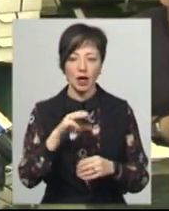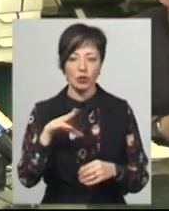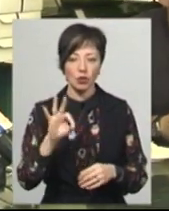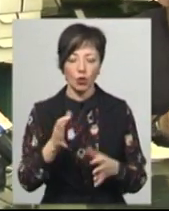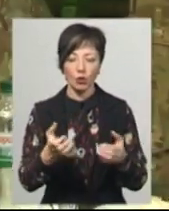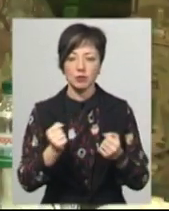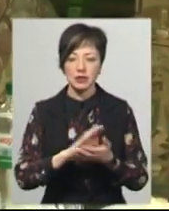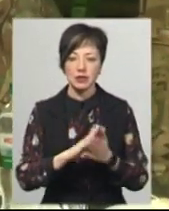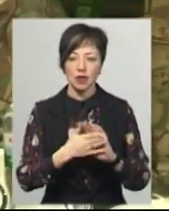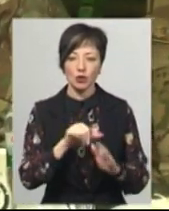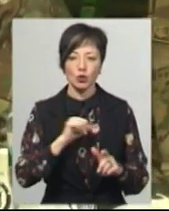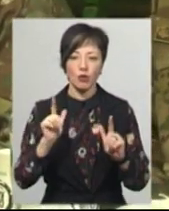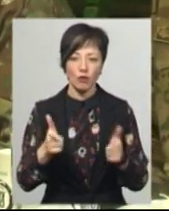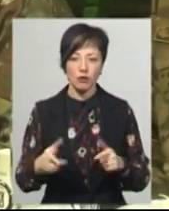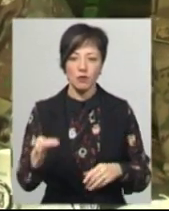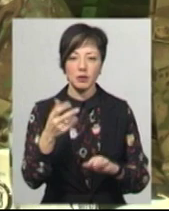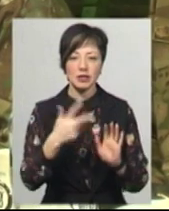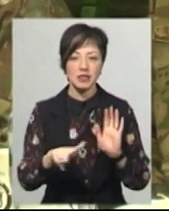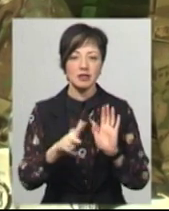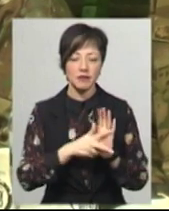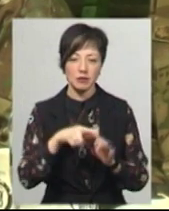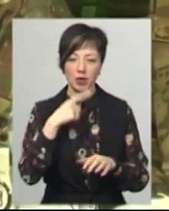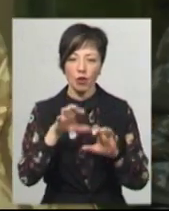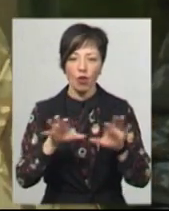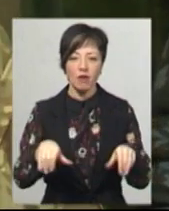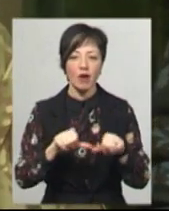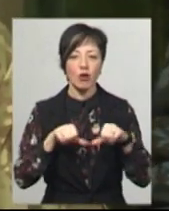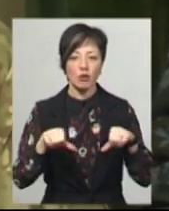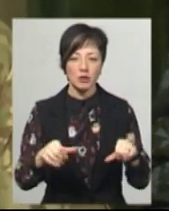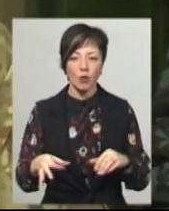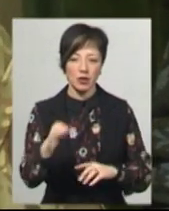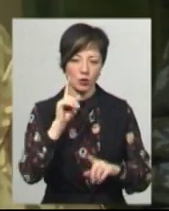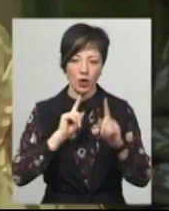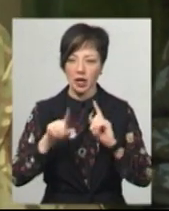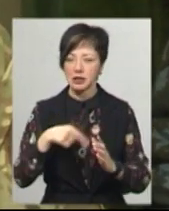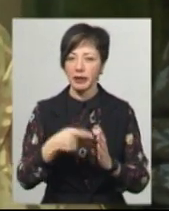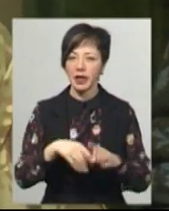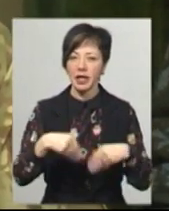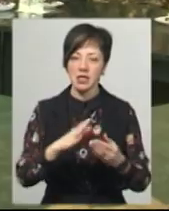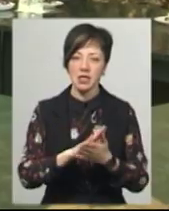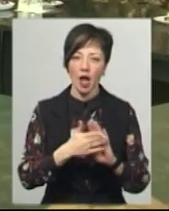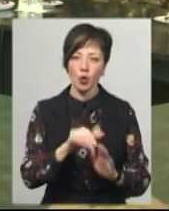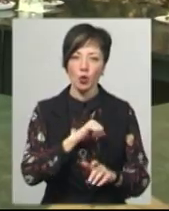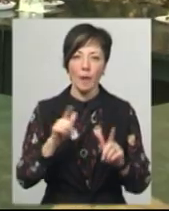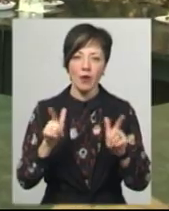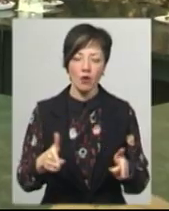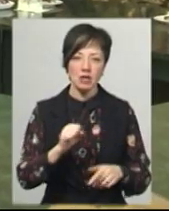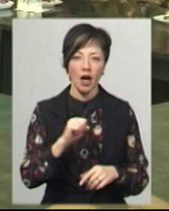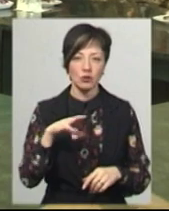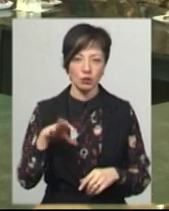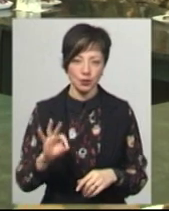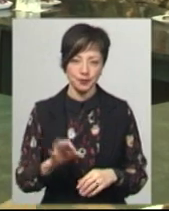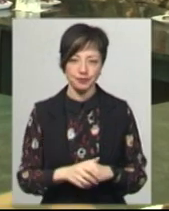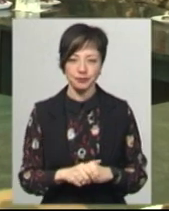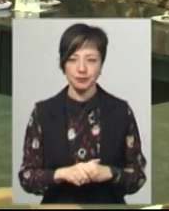отримали статус добровольця. По області 38, каже голова комісії Хмельницької обласної ради з питань надання статусу добровольця АТО ООС